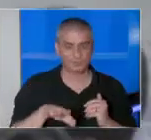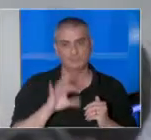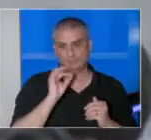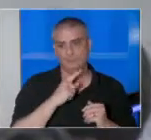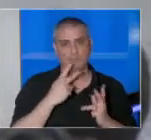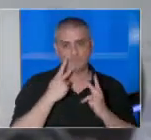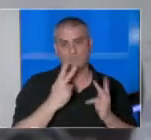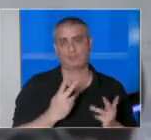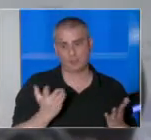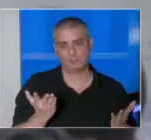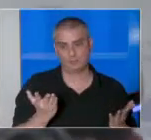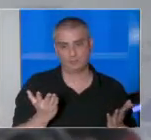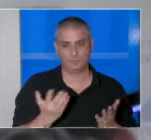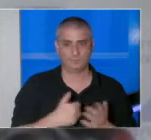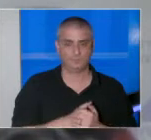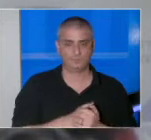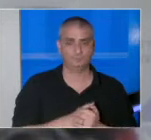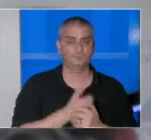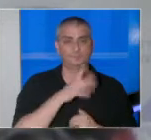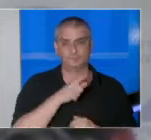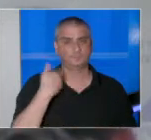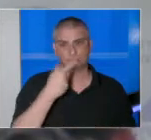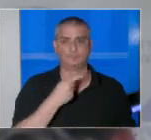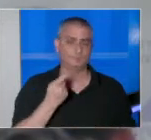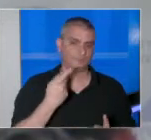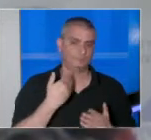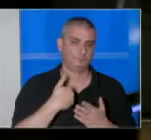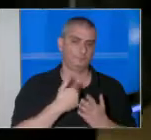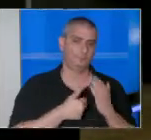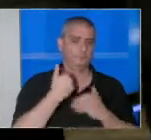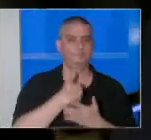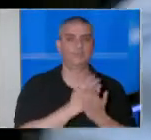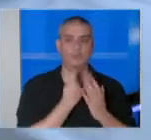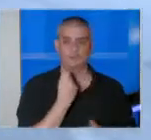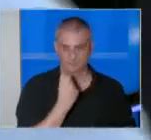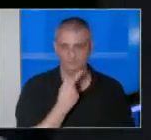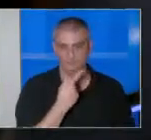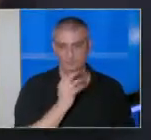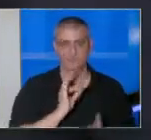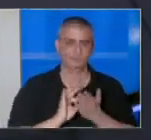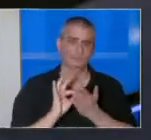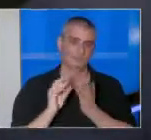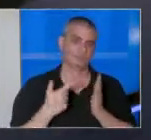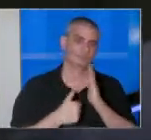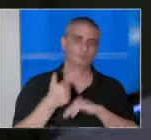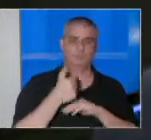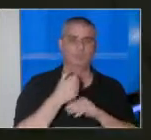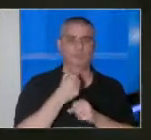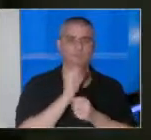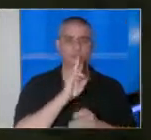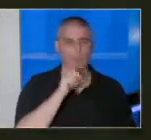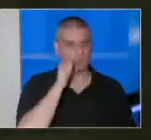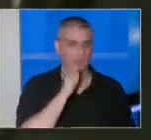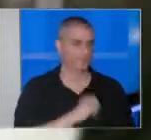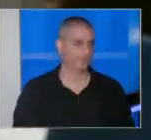לזה איזשהו פתרון, גם אם זה יהיה בעוד חלוקת כספים למשרדים שבראשם עומדים נציגי כחול